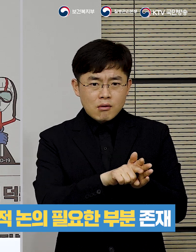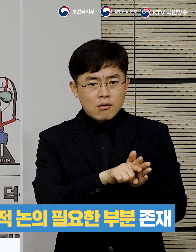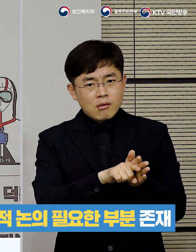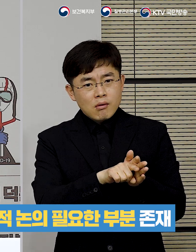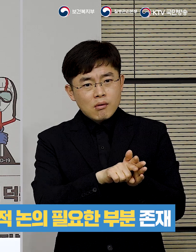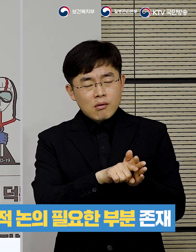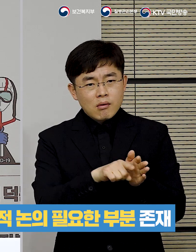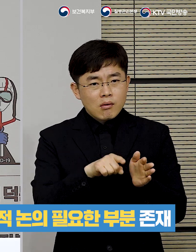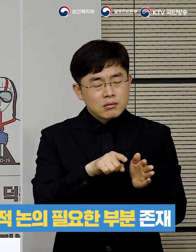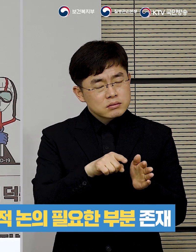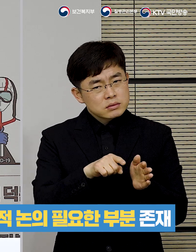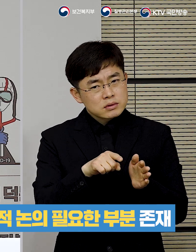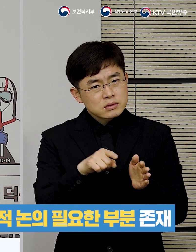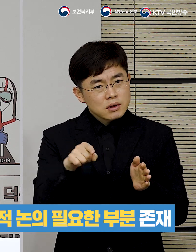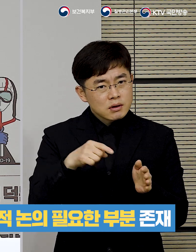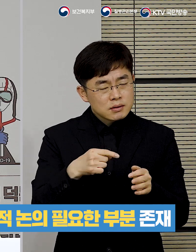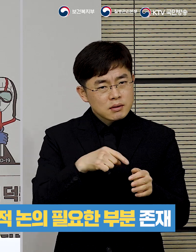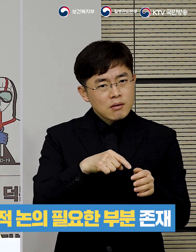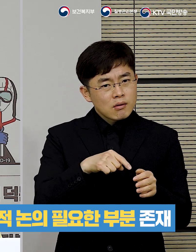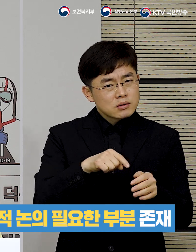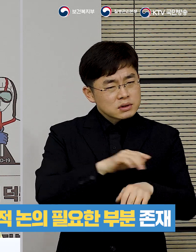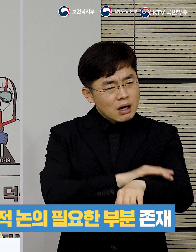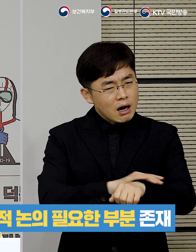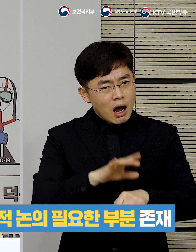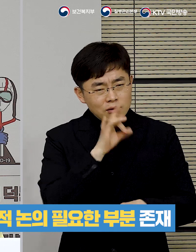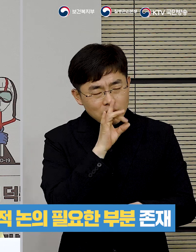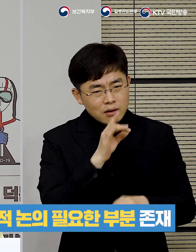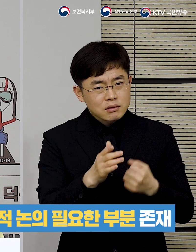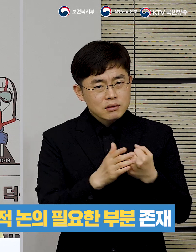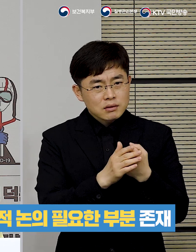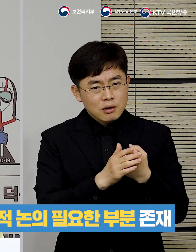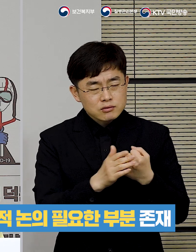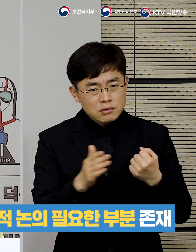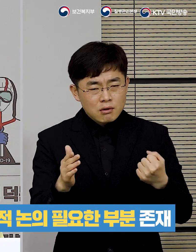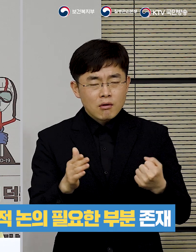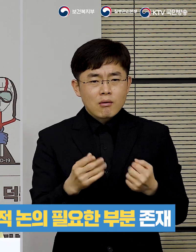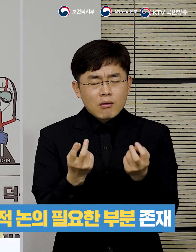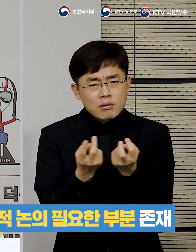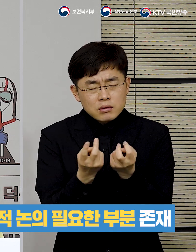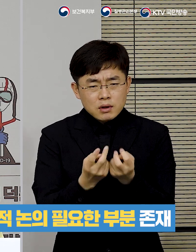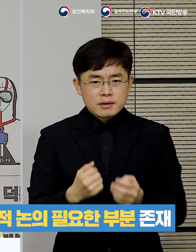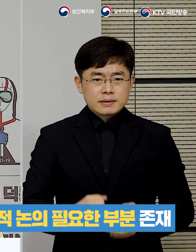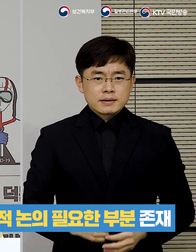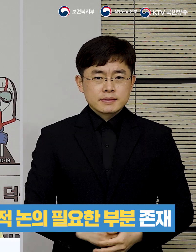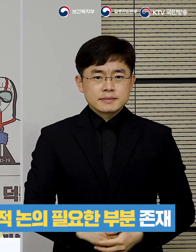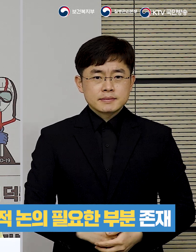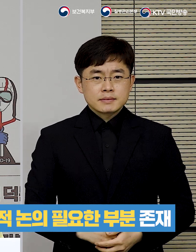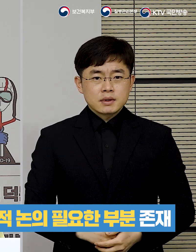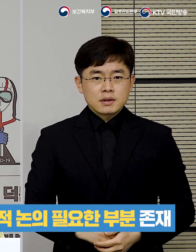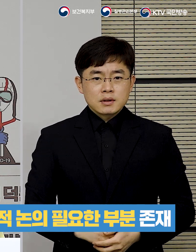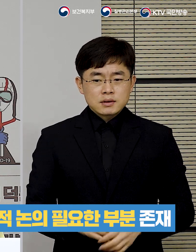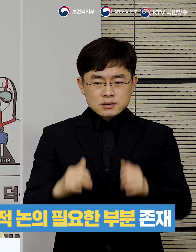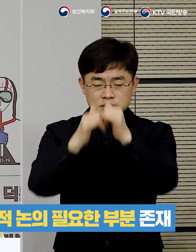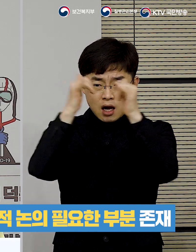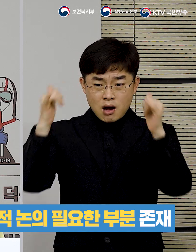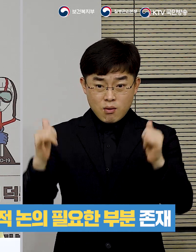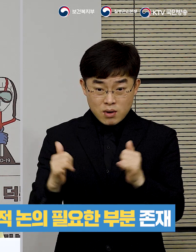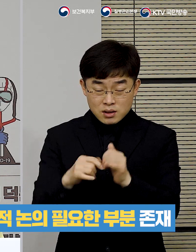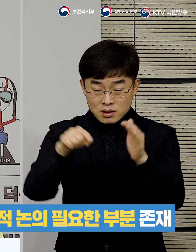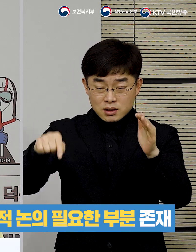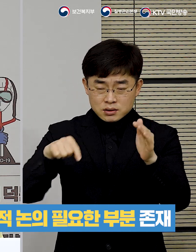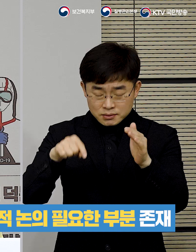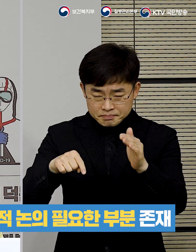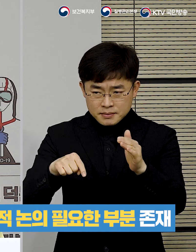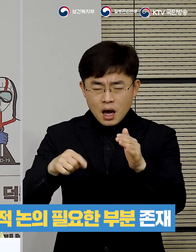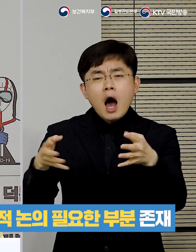위한 권고만으로는 쉽지 않을 수 있는 부분들이 있습니다. 그러한 부분들에 대해서는 현재 사회적인 논의를 진행해야 되는